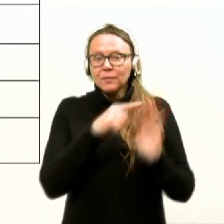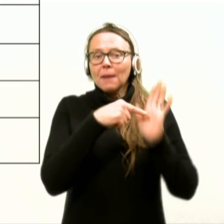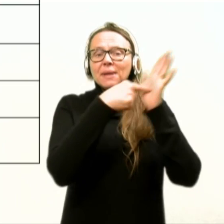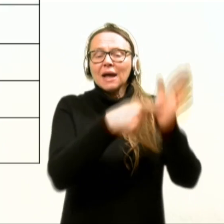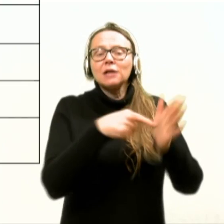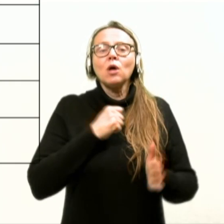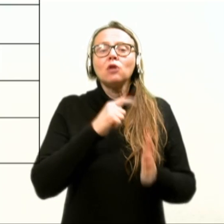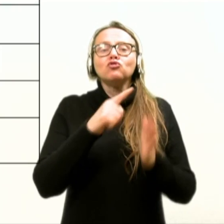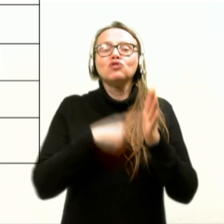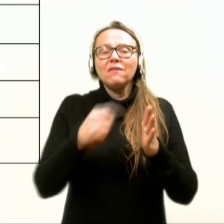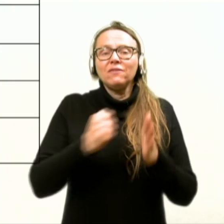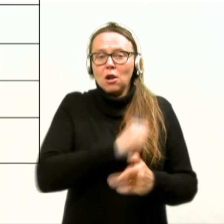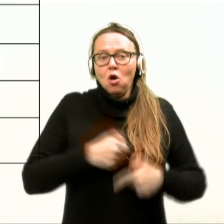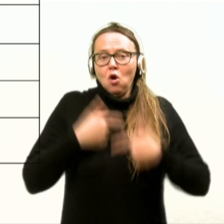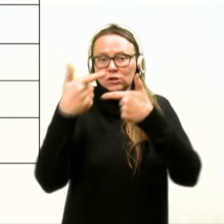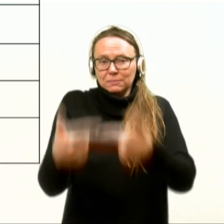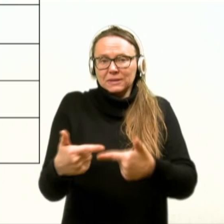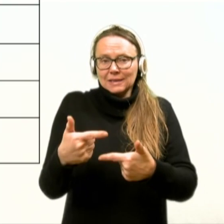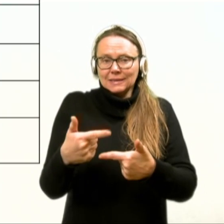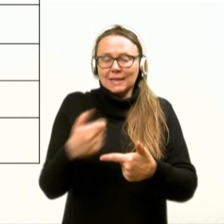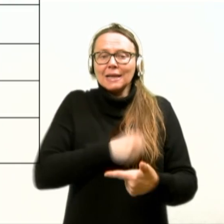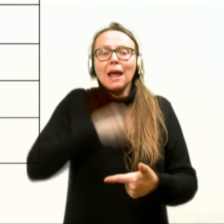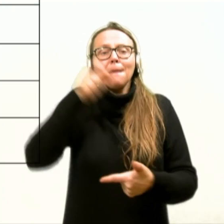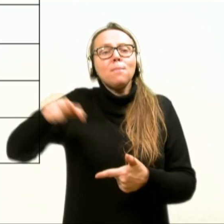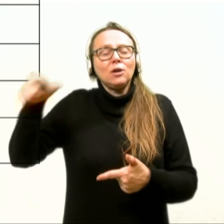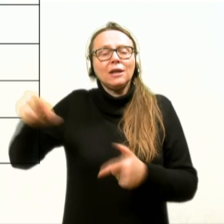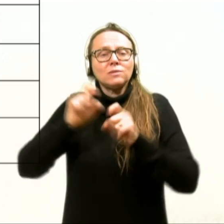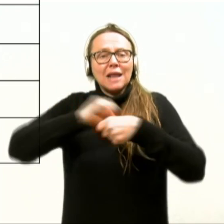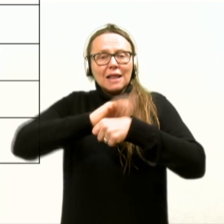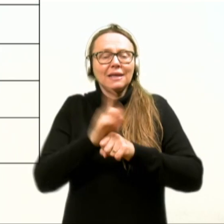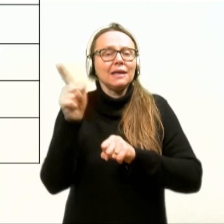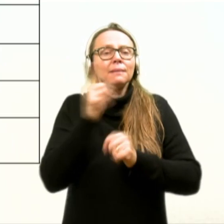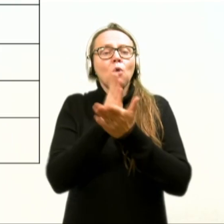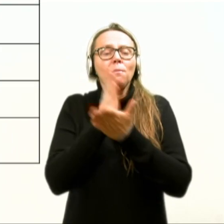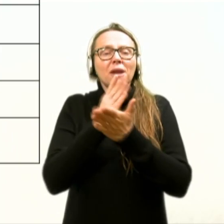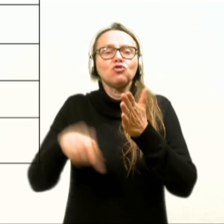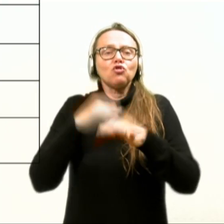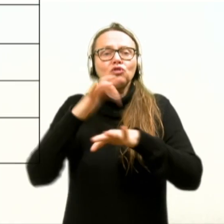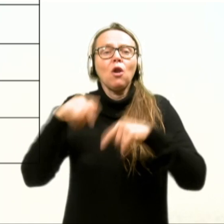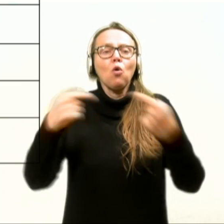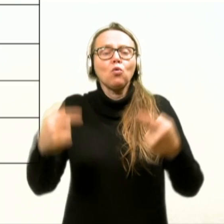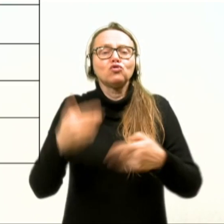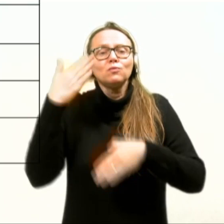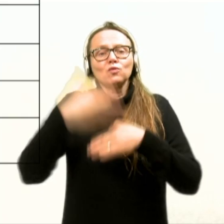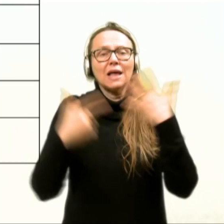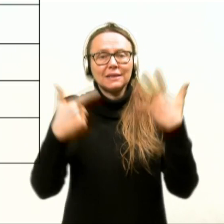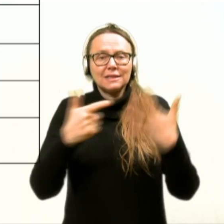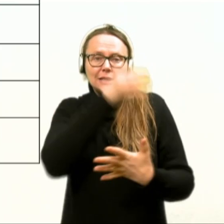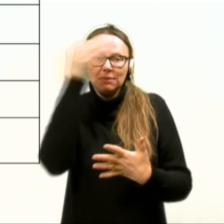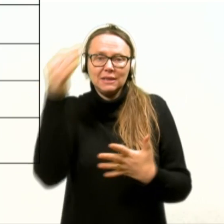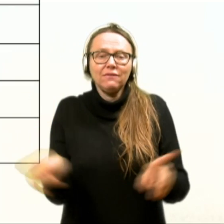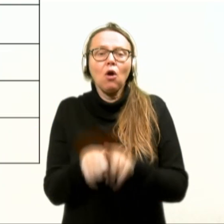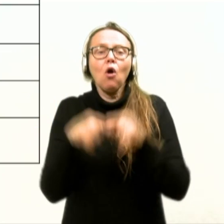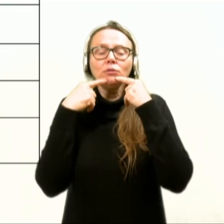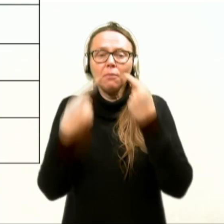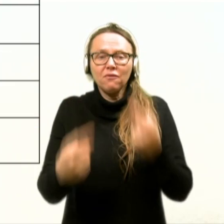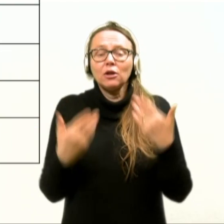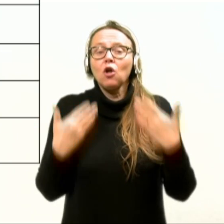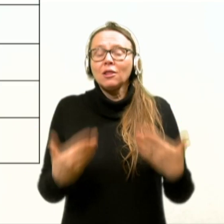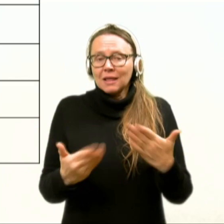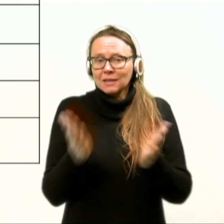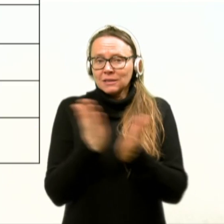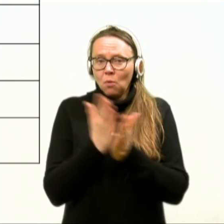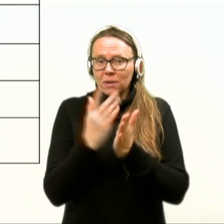število hospitaliziranih bolnikov zaradi COVID in pa povprečno število okužb v zadnjih 7 dnevih. Kot rečeno, danes